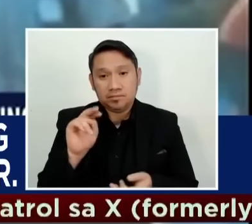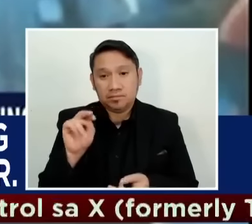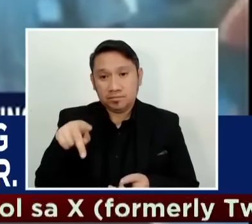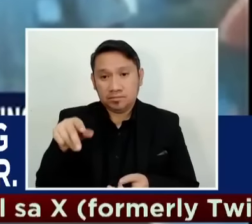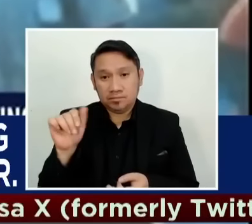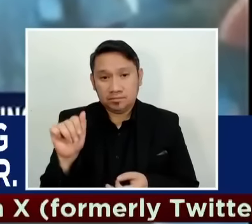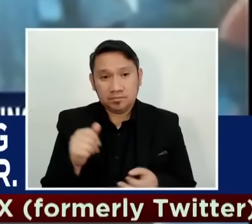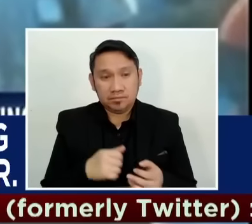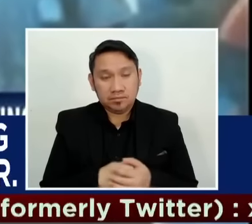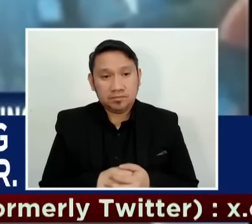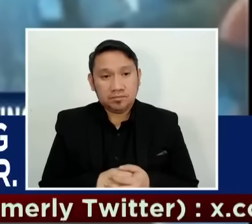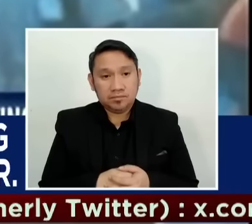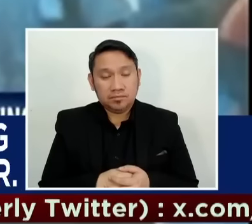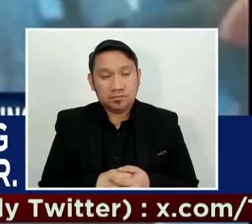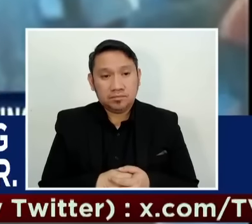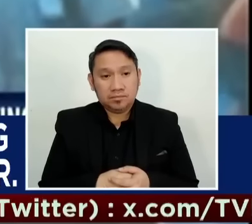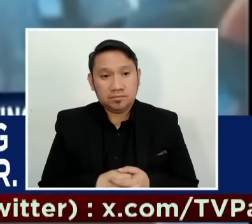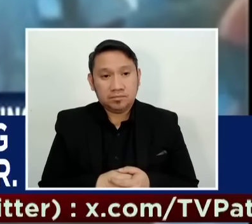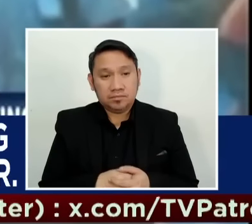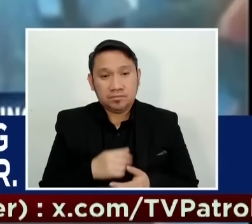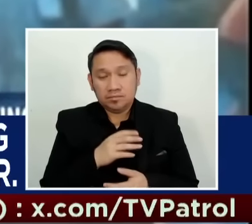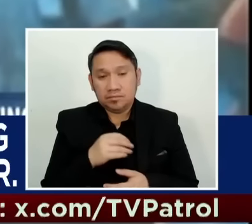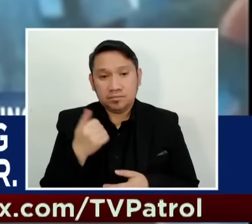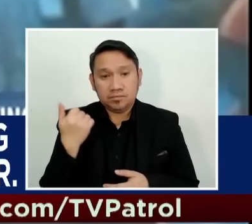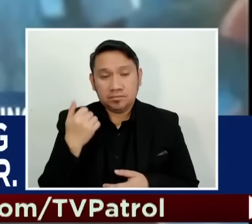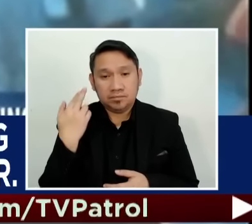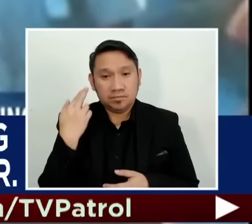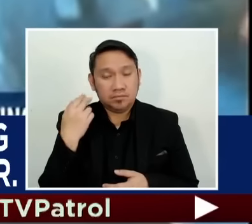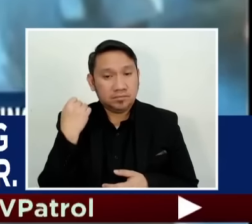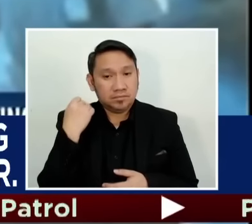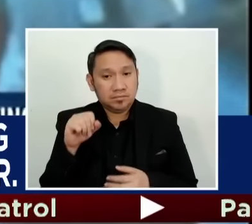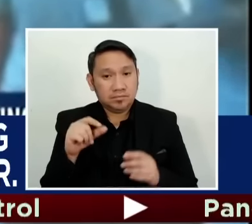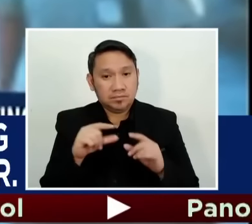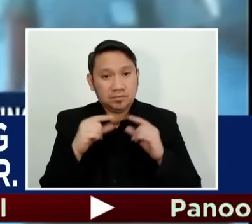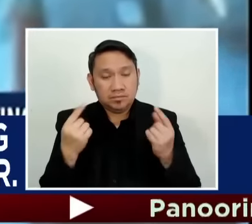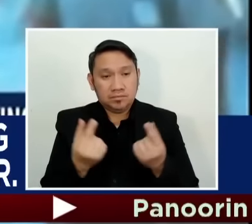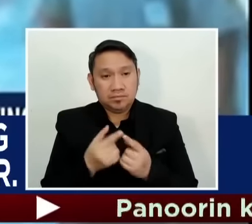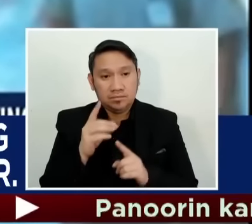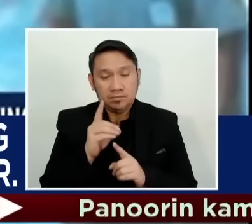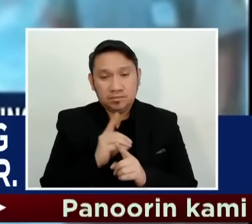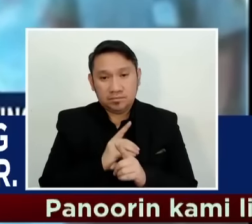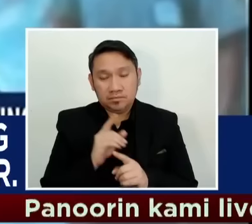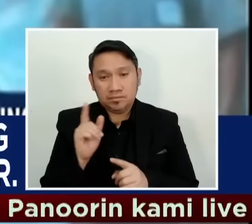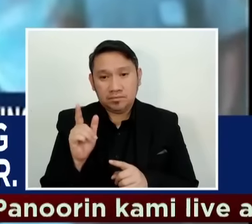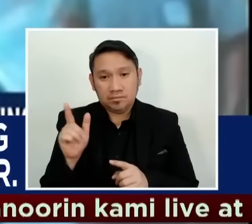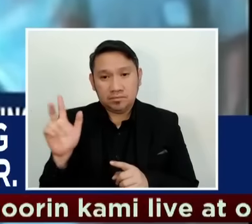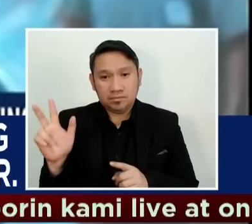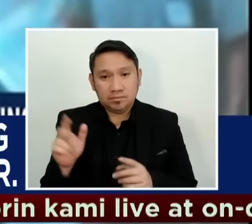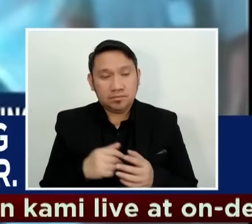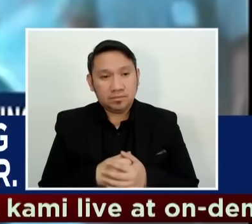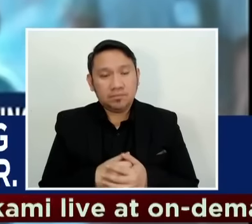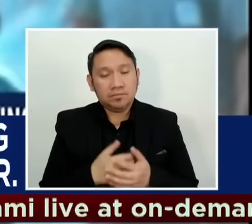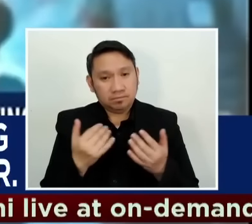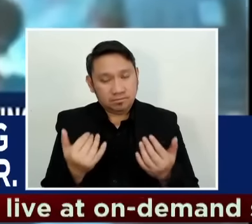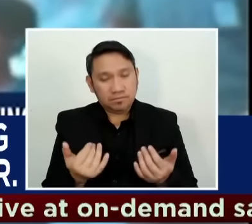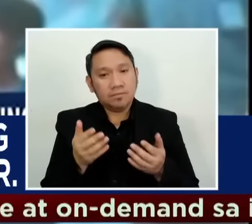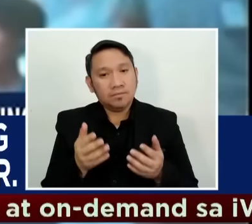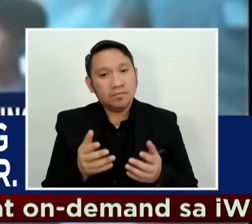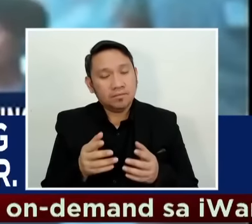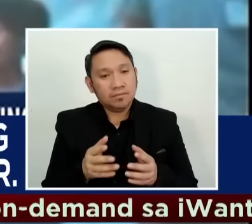Front Sendong at iba pang rebelding grupo sa lalawigan noong Disyembre 2023. Binuri ng Pangulo ang